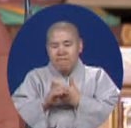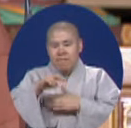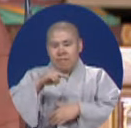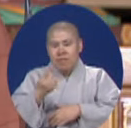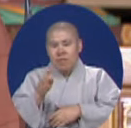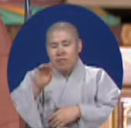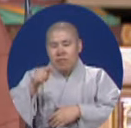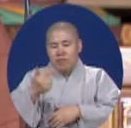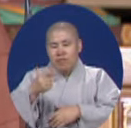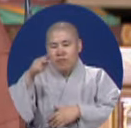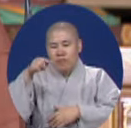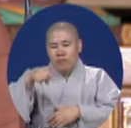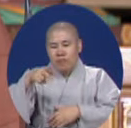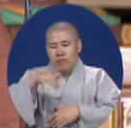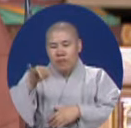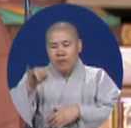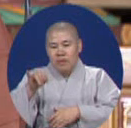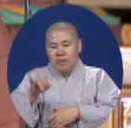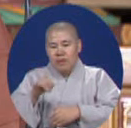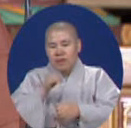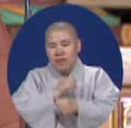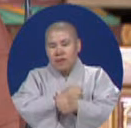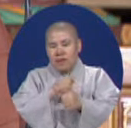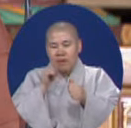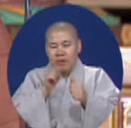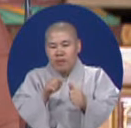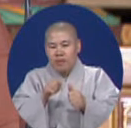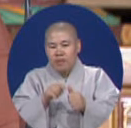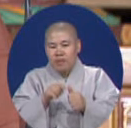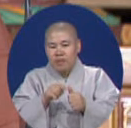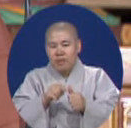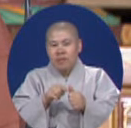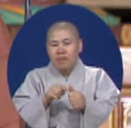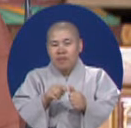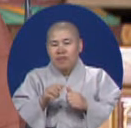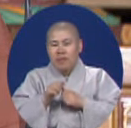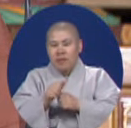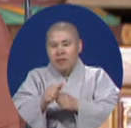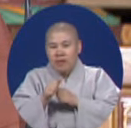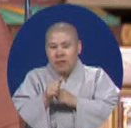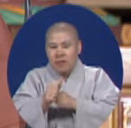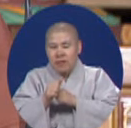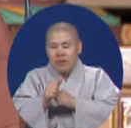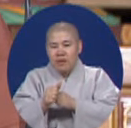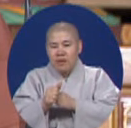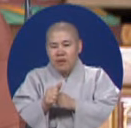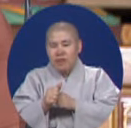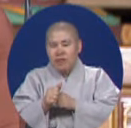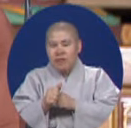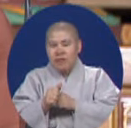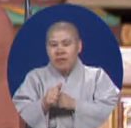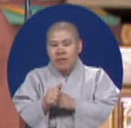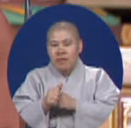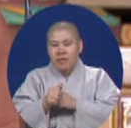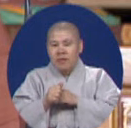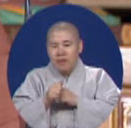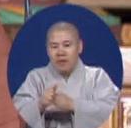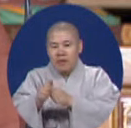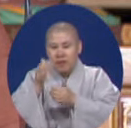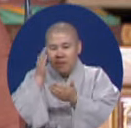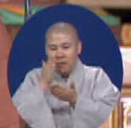도불수지하라. 도무지 도자가 있어요. 수지 따라갈 숫자, 갈지자. 도무지 따라가지